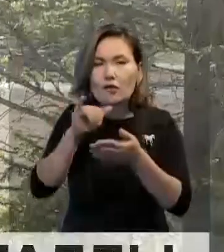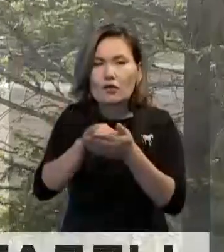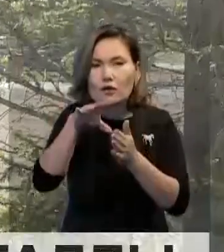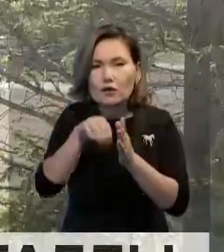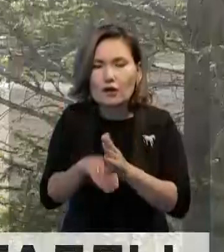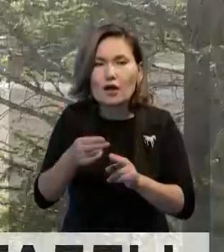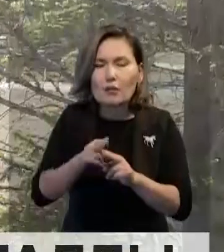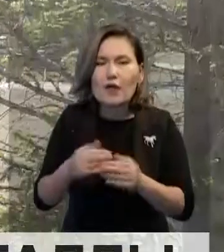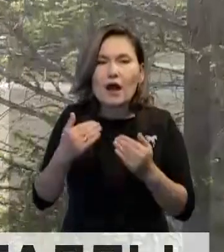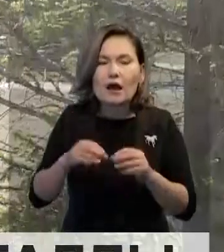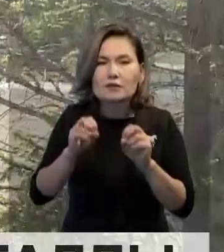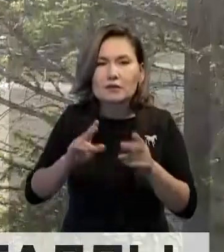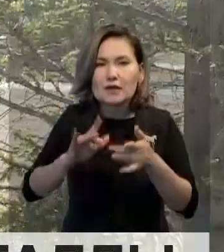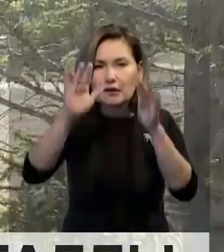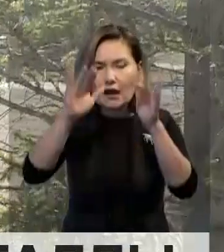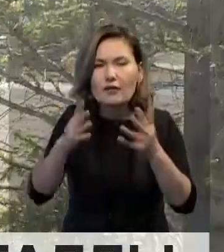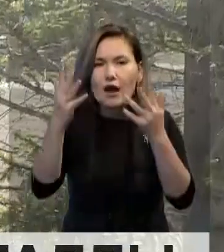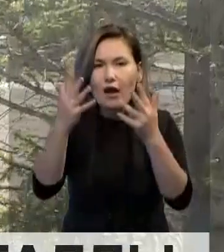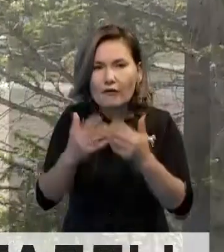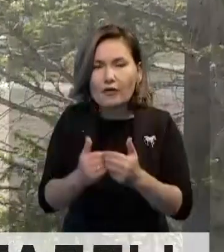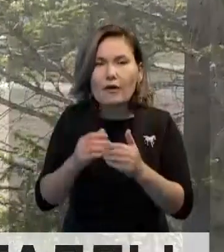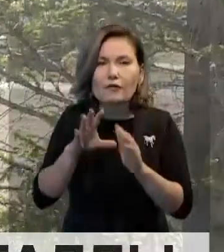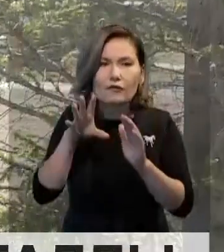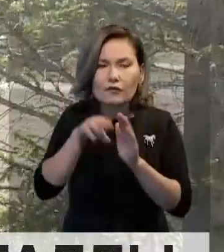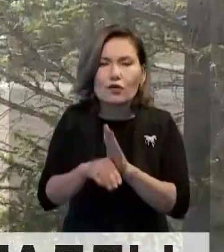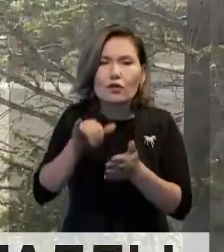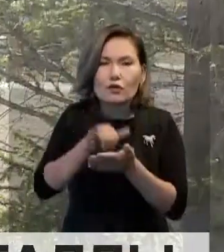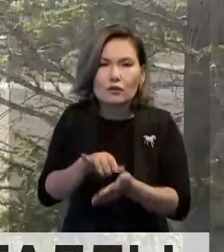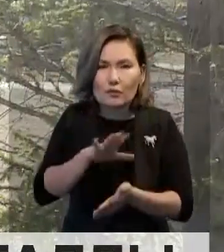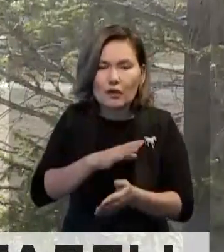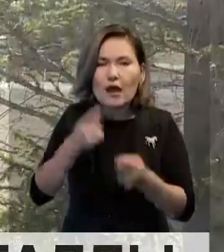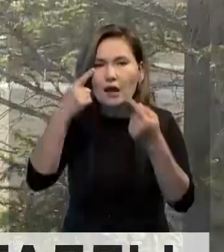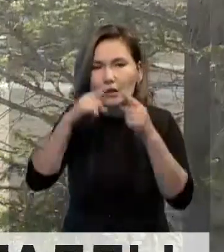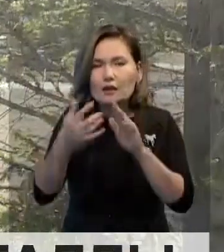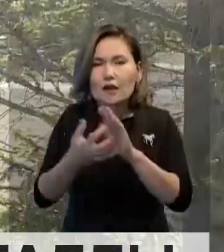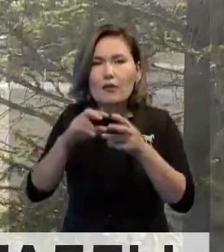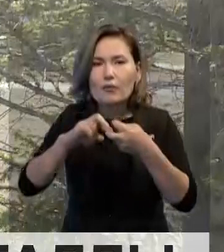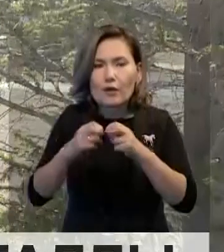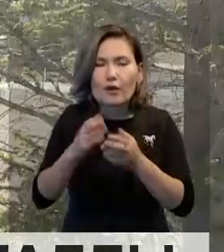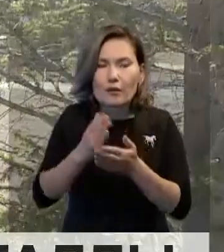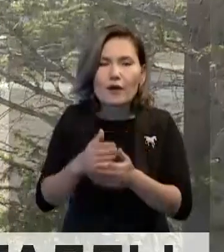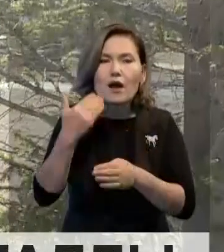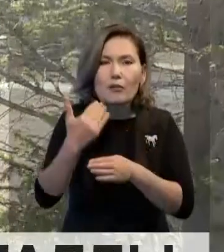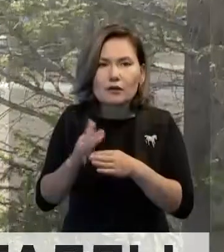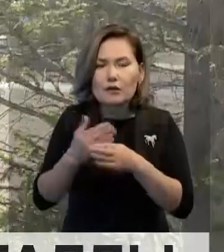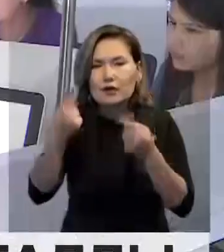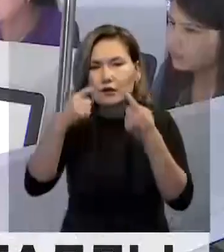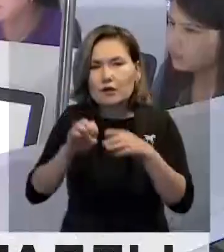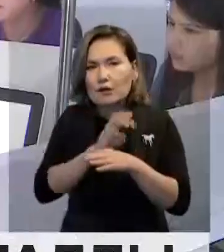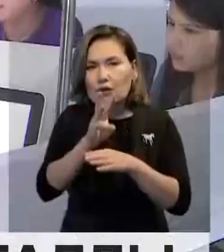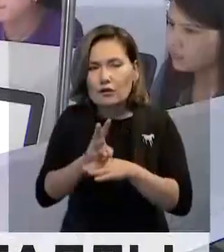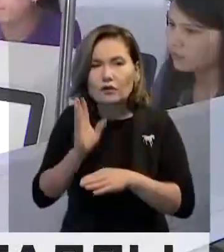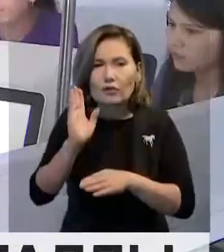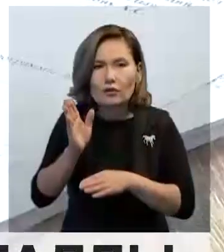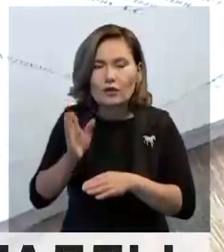атқаратын жұмыстардың көпшілігін қазір әмбебап машиналар атқарады. Дегенмен әлі де жетіспейтін тұстар бар. Енді соларды ретке келтірсе. Айта